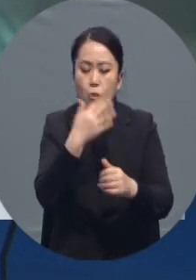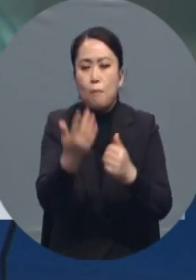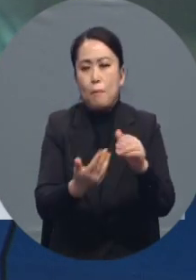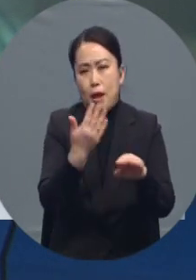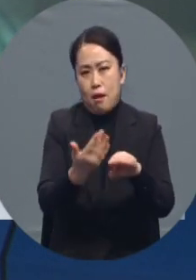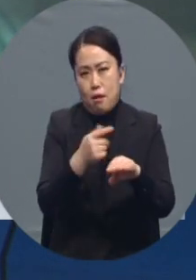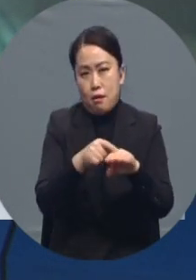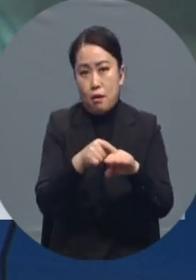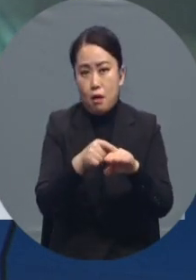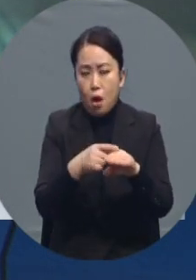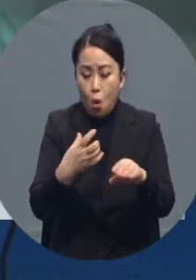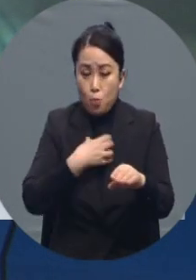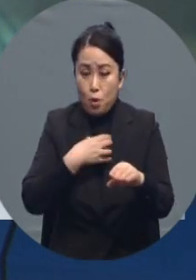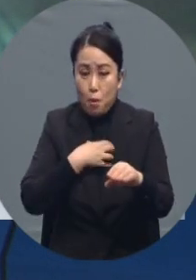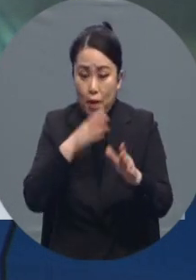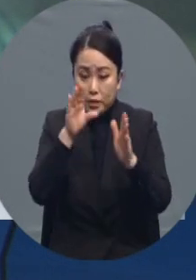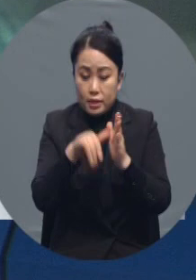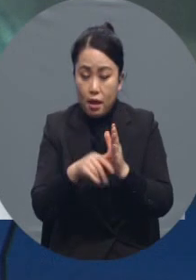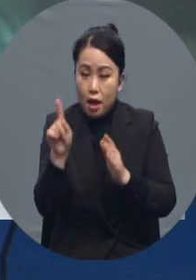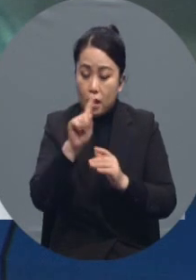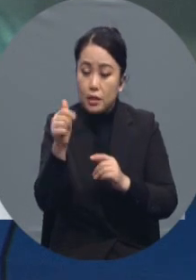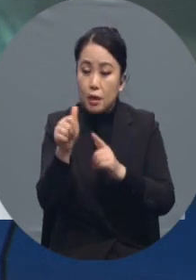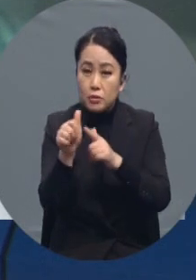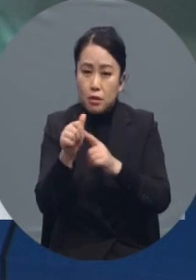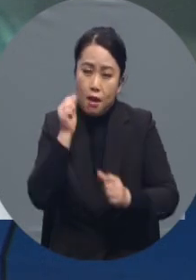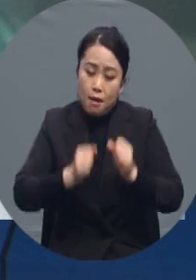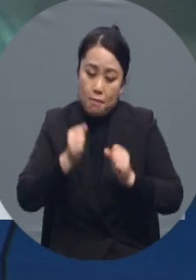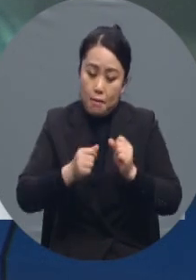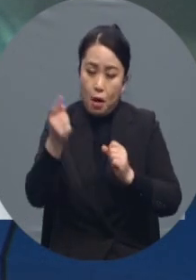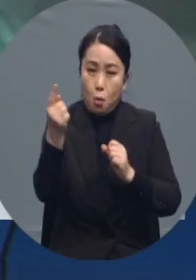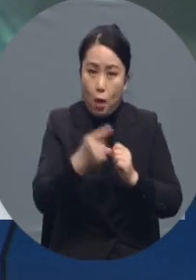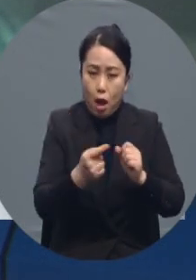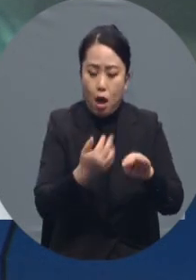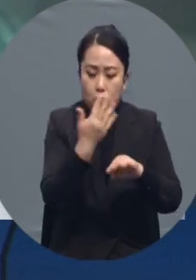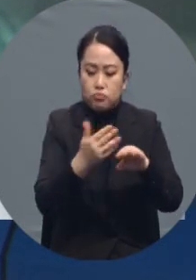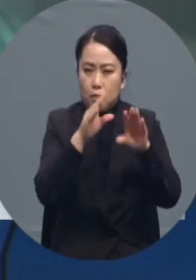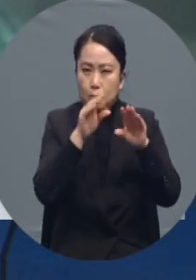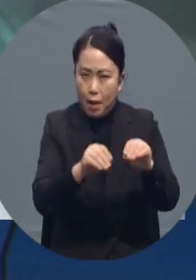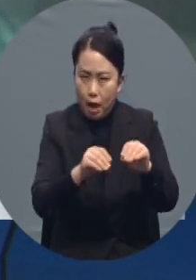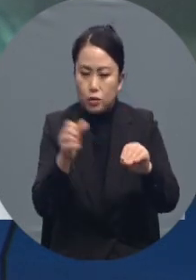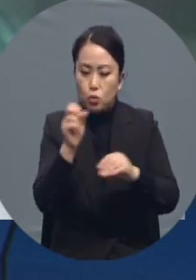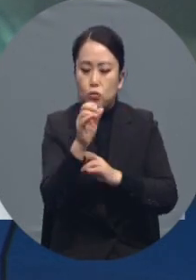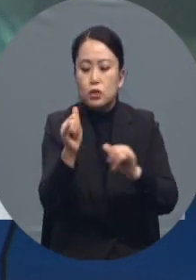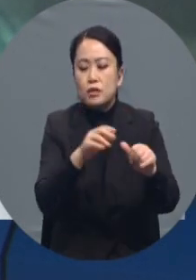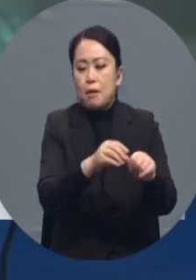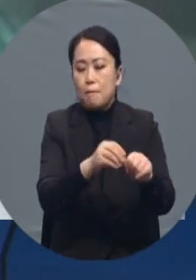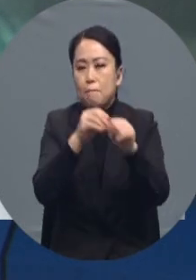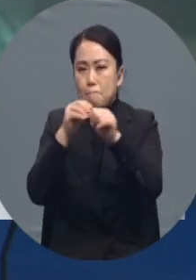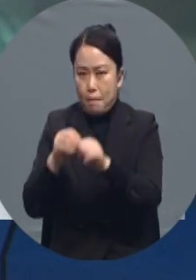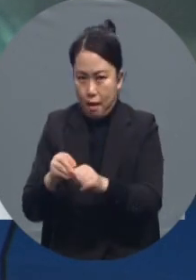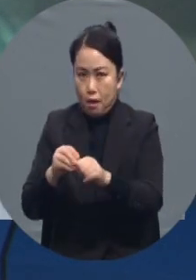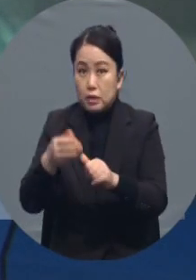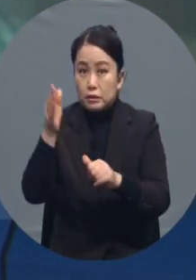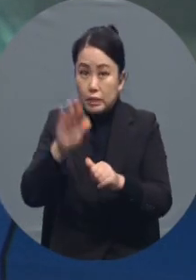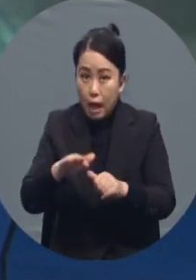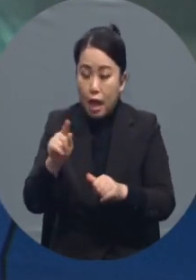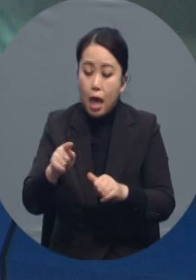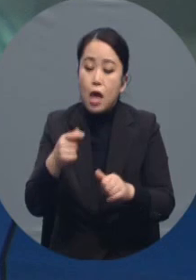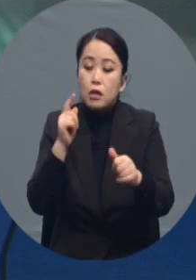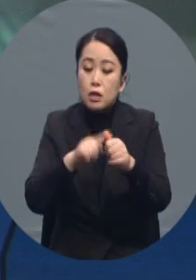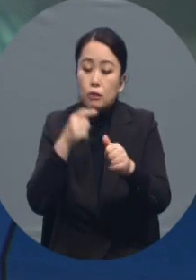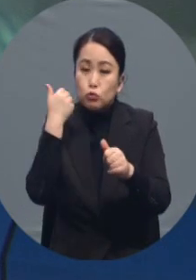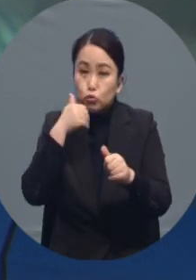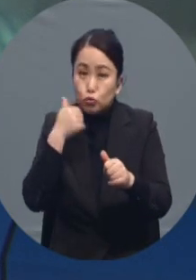위험한 순간 한 남성이 달려와 불을 끄고 운전자를 구조했는데이 남성은 출근 중이던 새내기